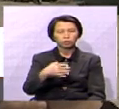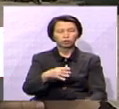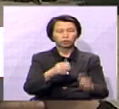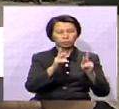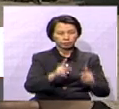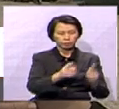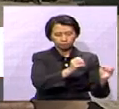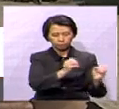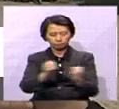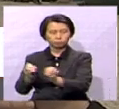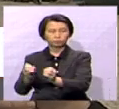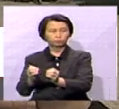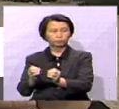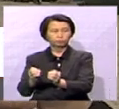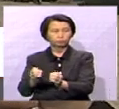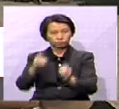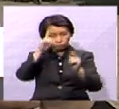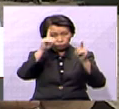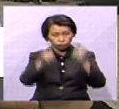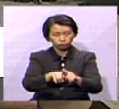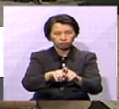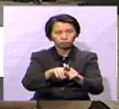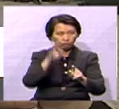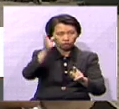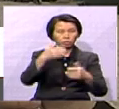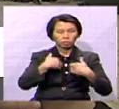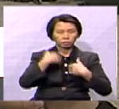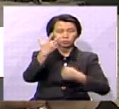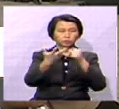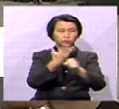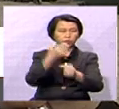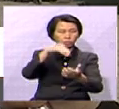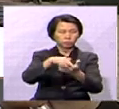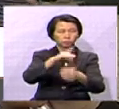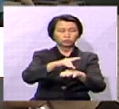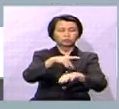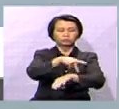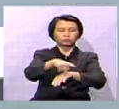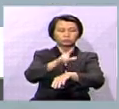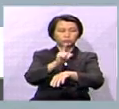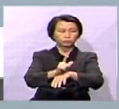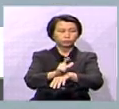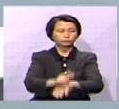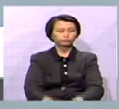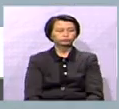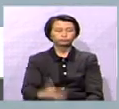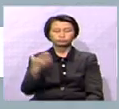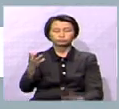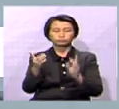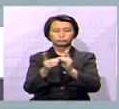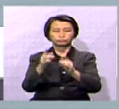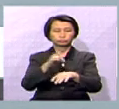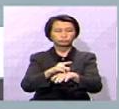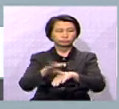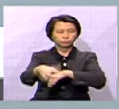penganjur telah bersetuju untuk mengadakan selama 3 tahun lagi di Langkawi ini. Beliau ditemui di Pantai Tanjung